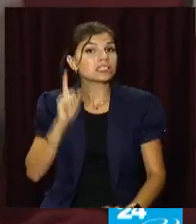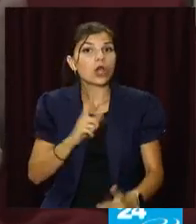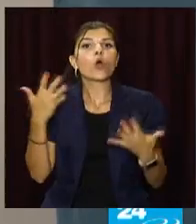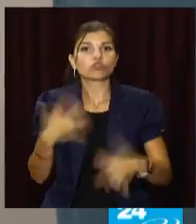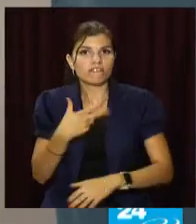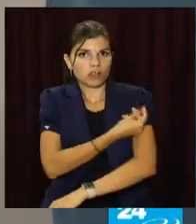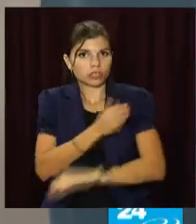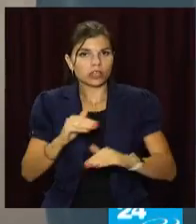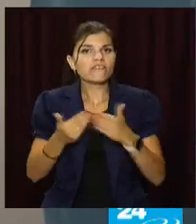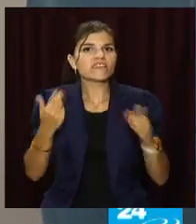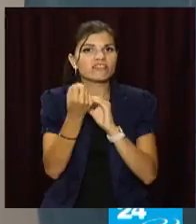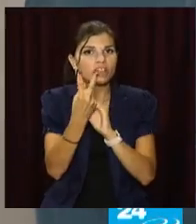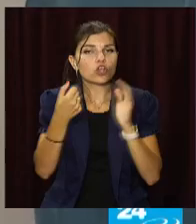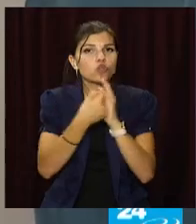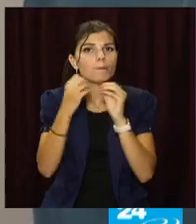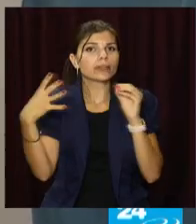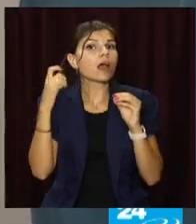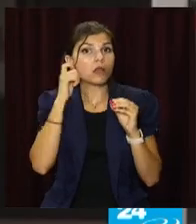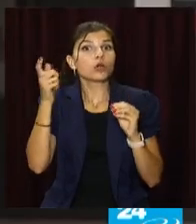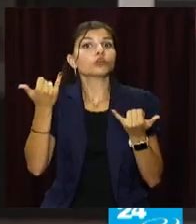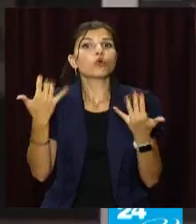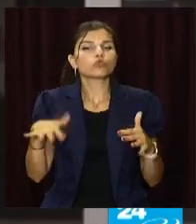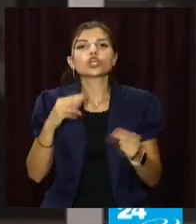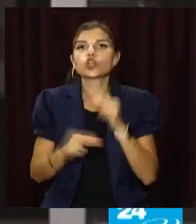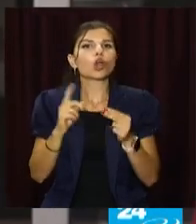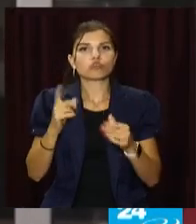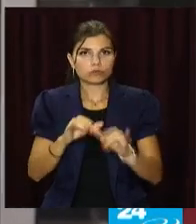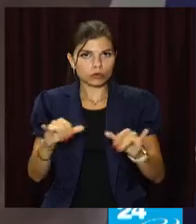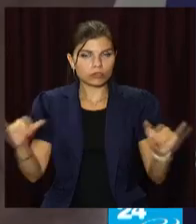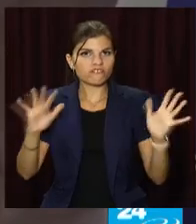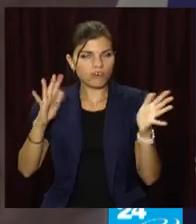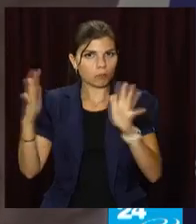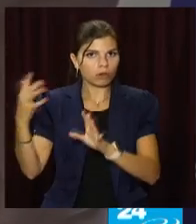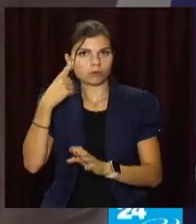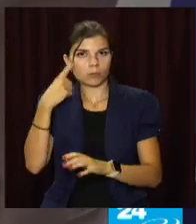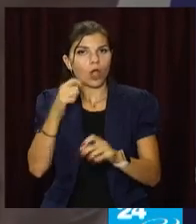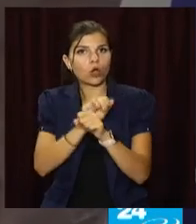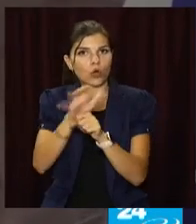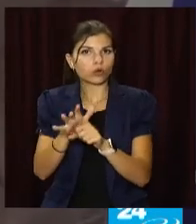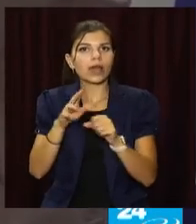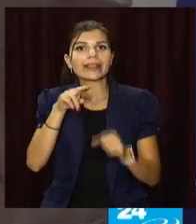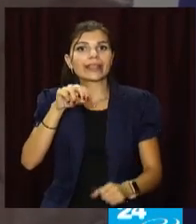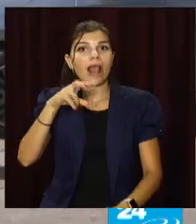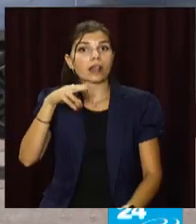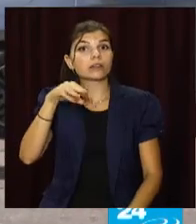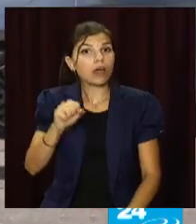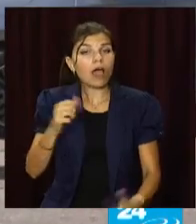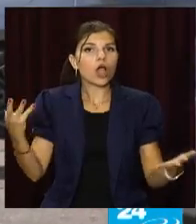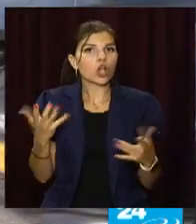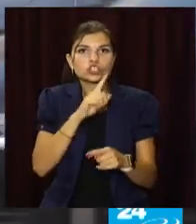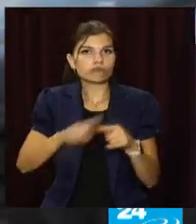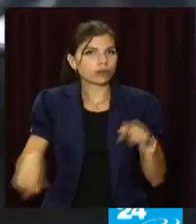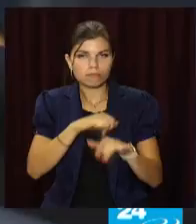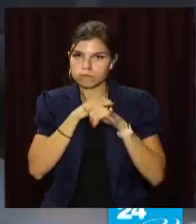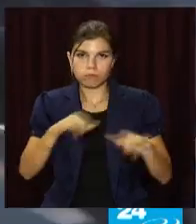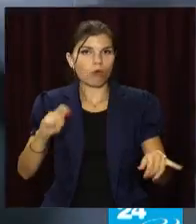Ізраїль вже вакцинує дітей від 12 до 15 років через зростання кількості випадків коронавірусу штаму Дельта,